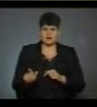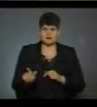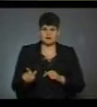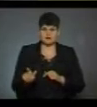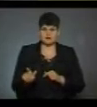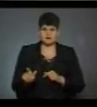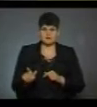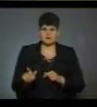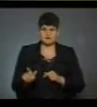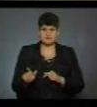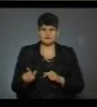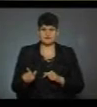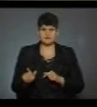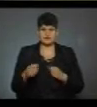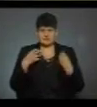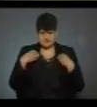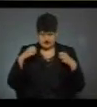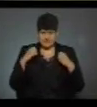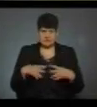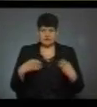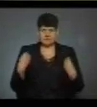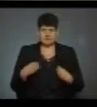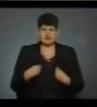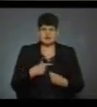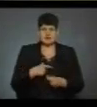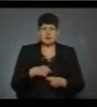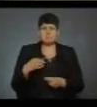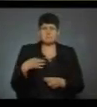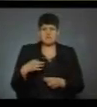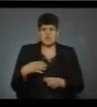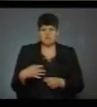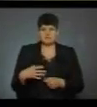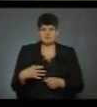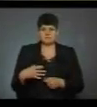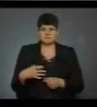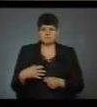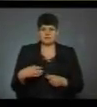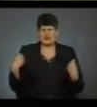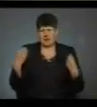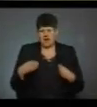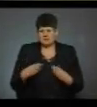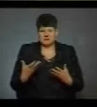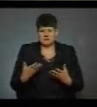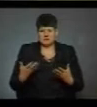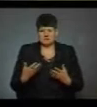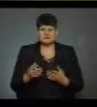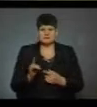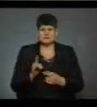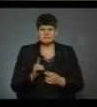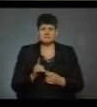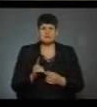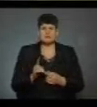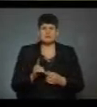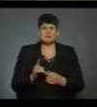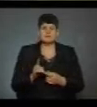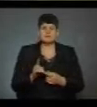накинули на себе, скинули амуніцію, накинули на себе білі там тряпки чи якісь там